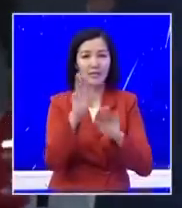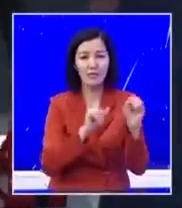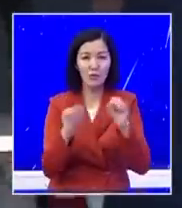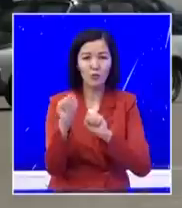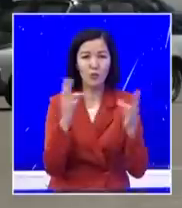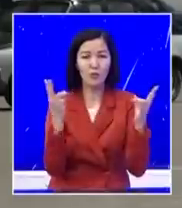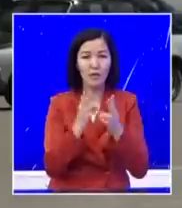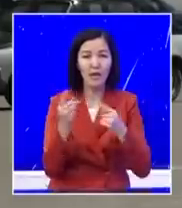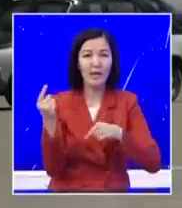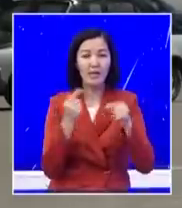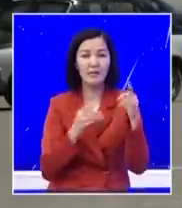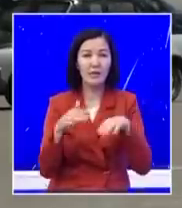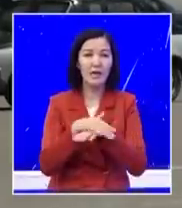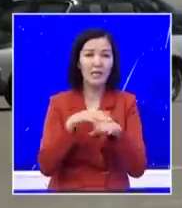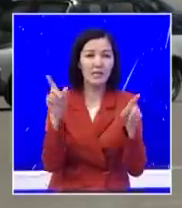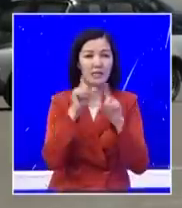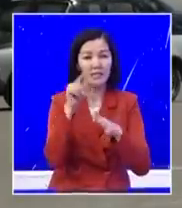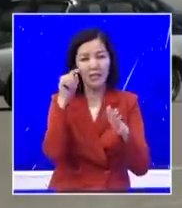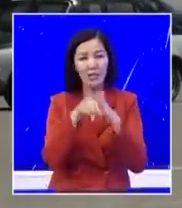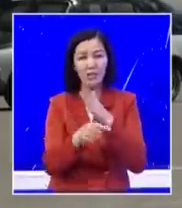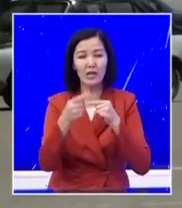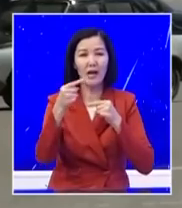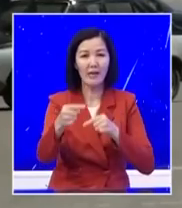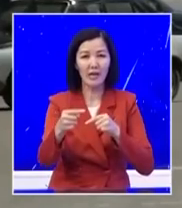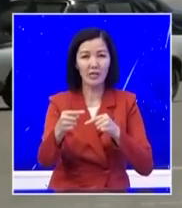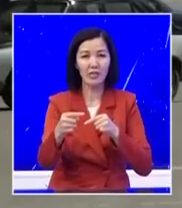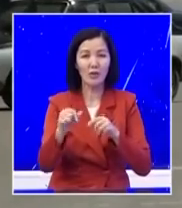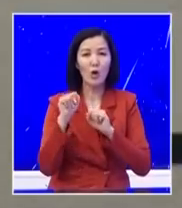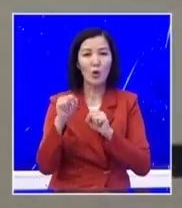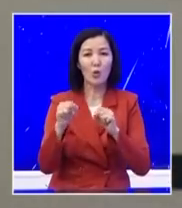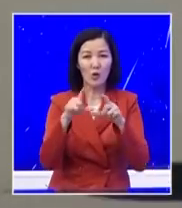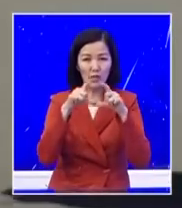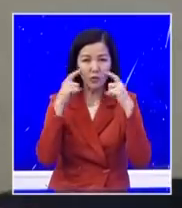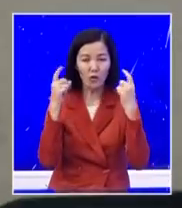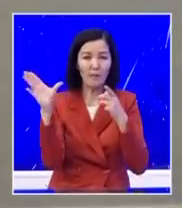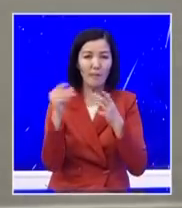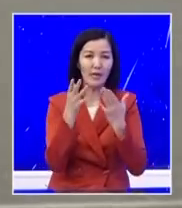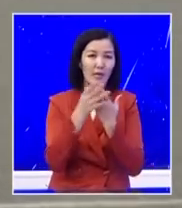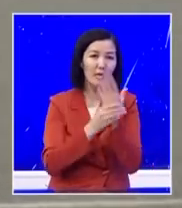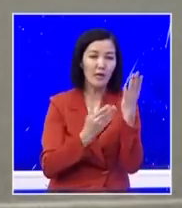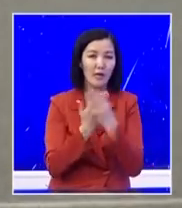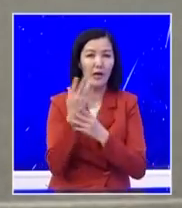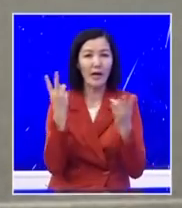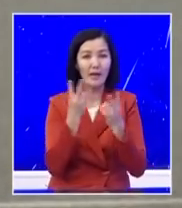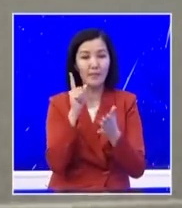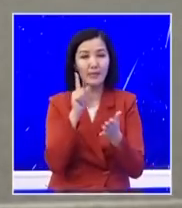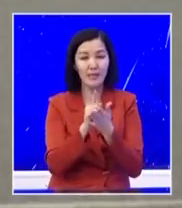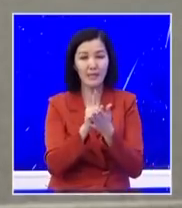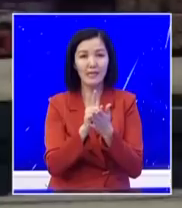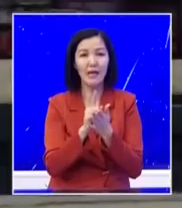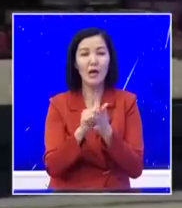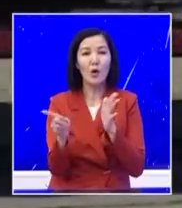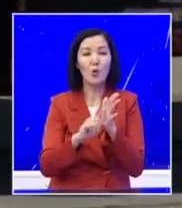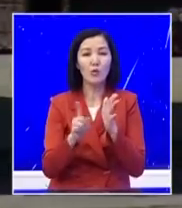керек. Кәсіпкерлер халықтан нысан ішіндегі арақашықтық пен қорғаныс құралдарын түгендеуге құқылы. Мұнан бөлек қалада